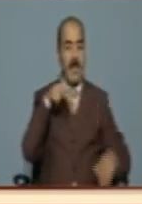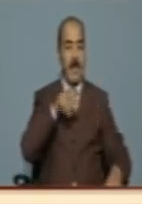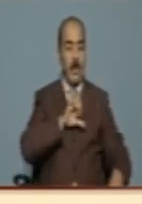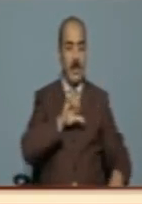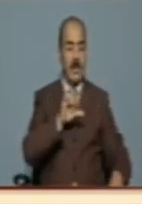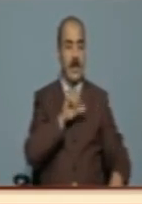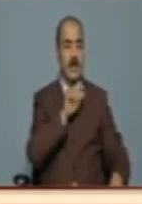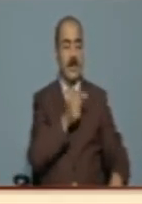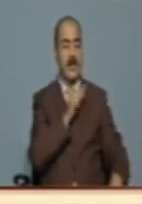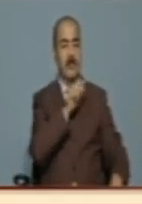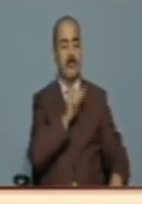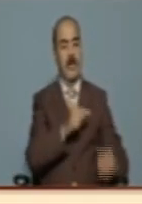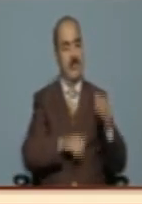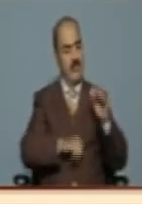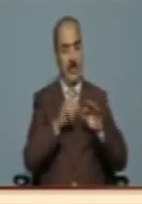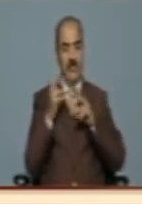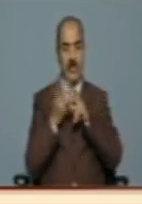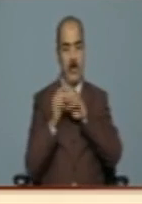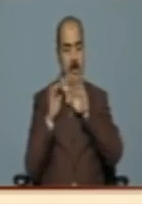98.9% من إجمالي الحضور.